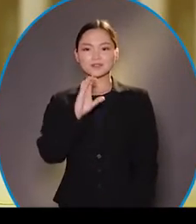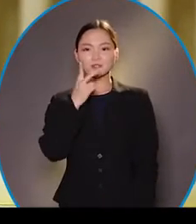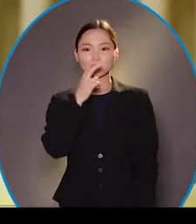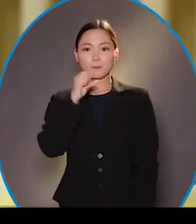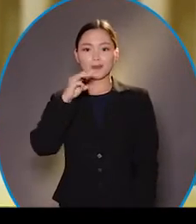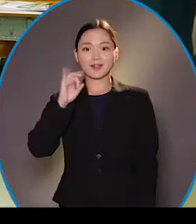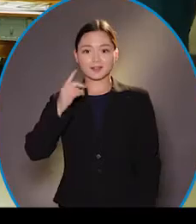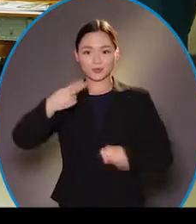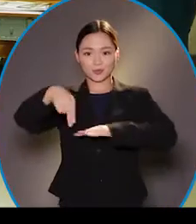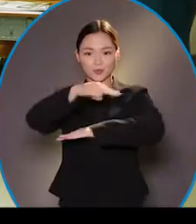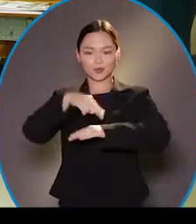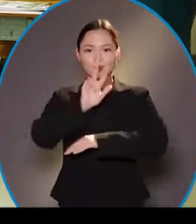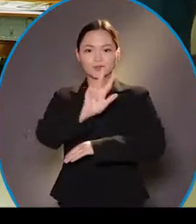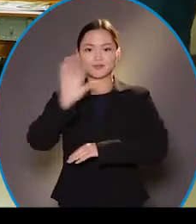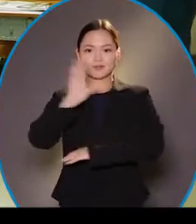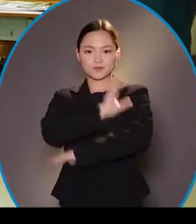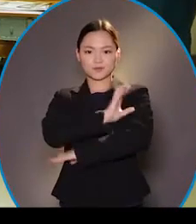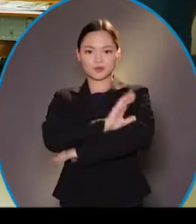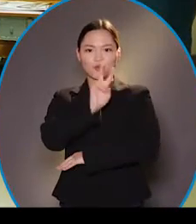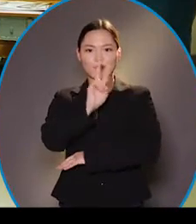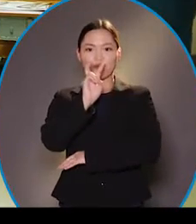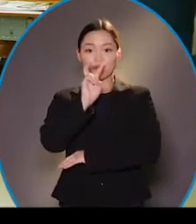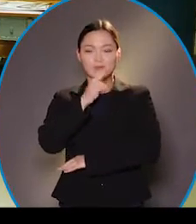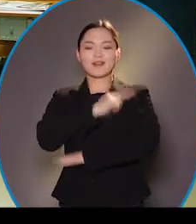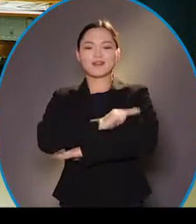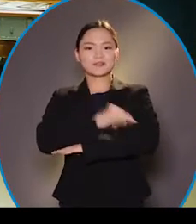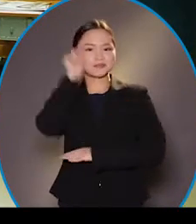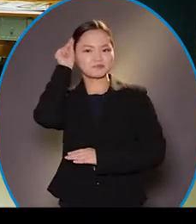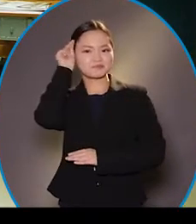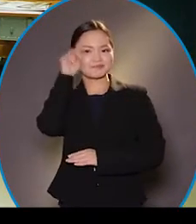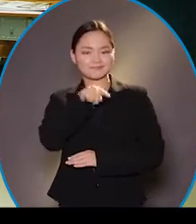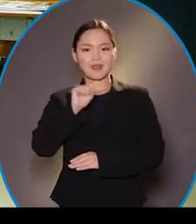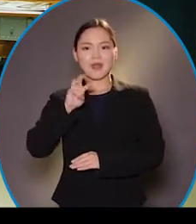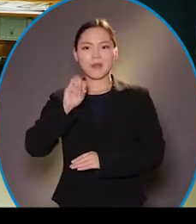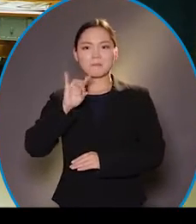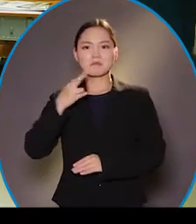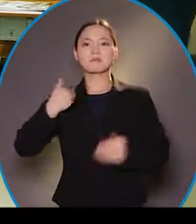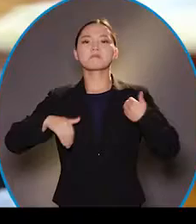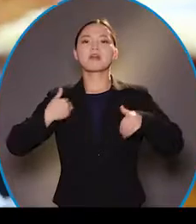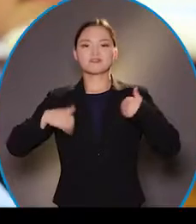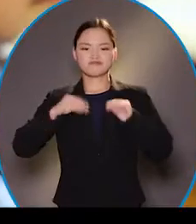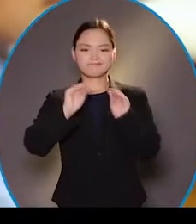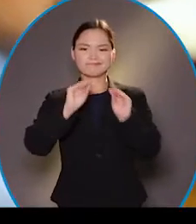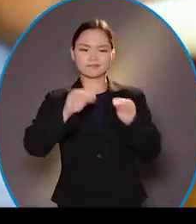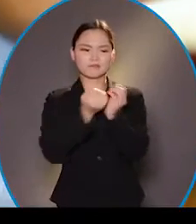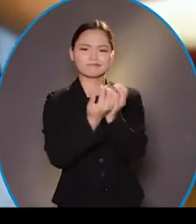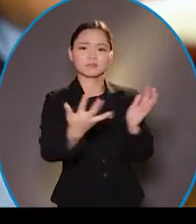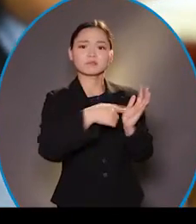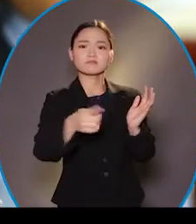Сүхбаатар дүүргийн 35 дахь сургуулийн 2 дугаар анги. Амар мэнд багшийн анги нийт 38